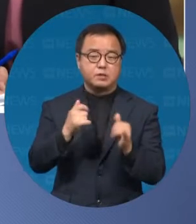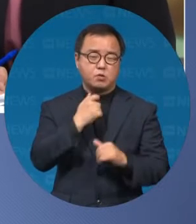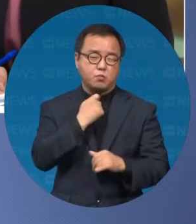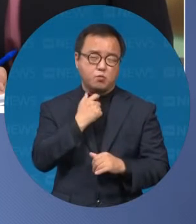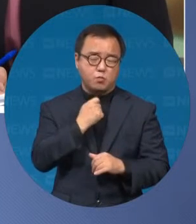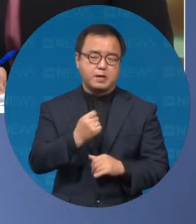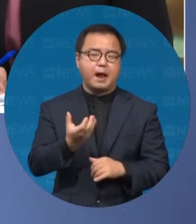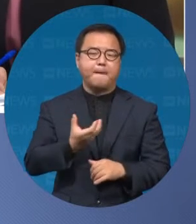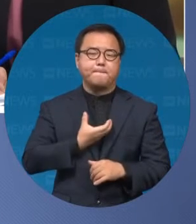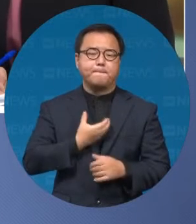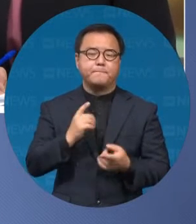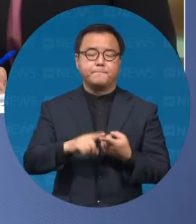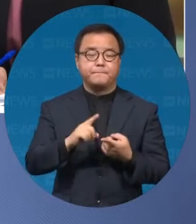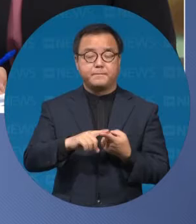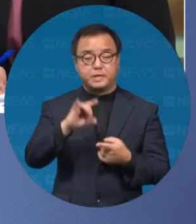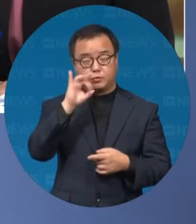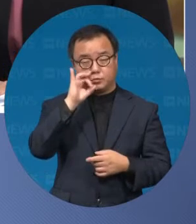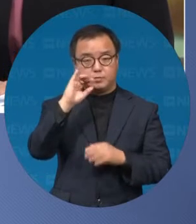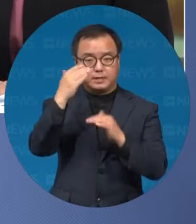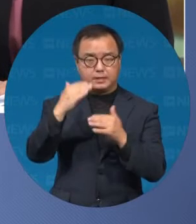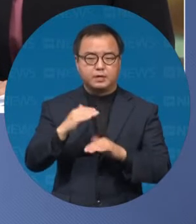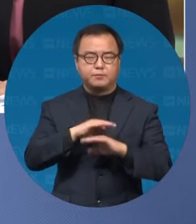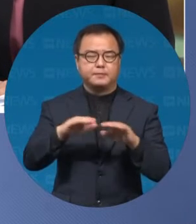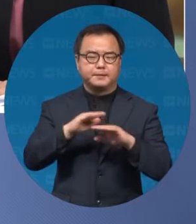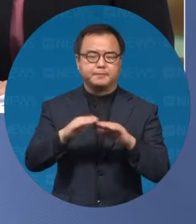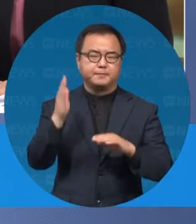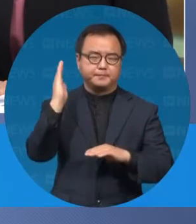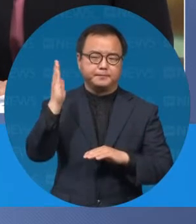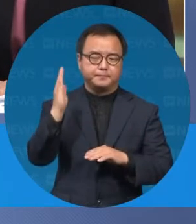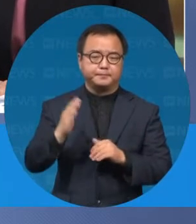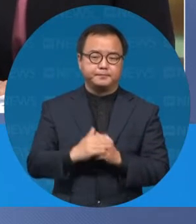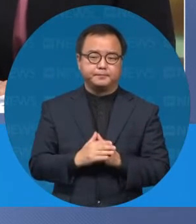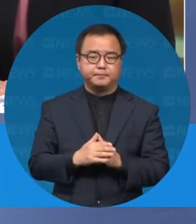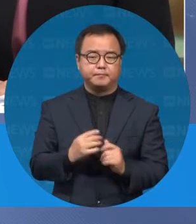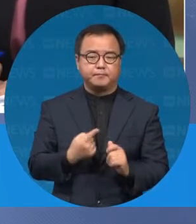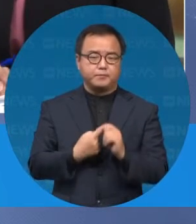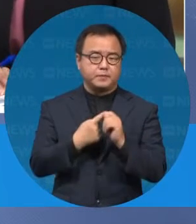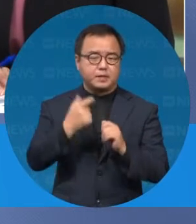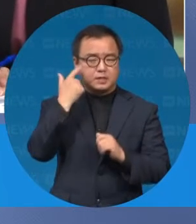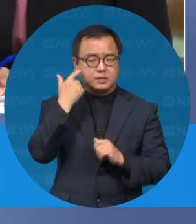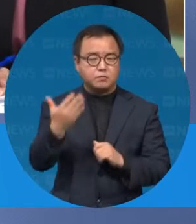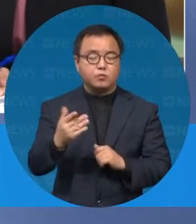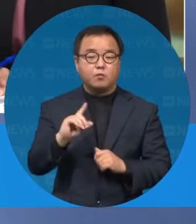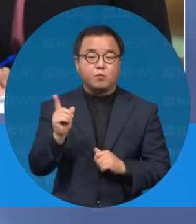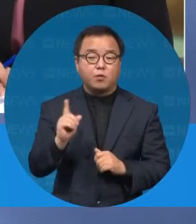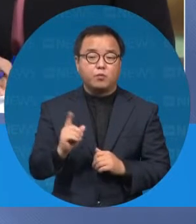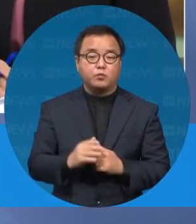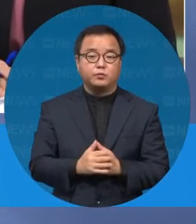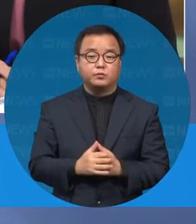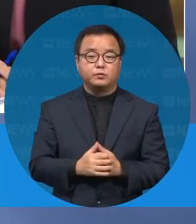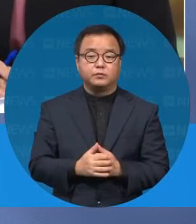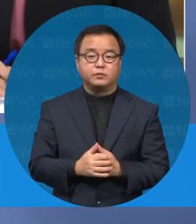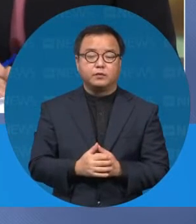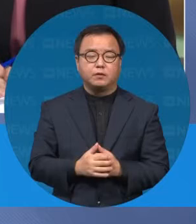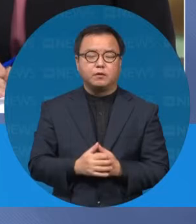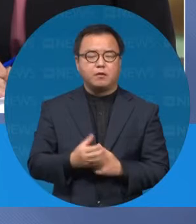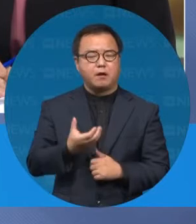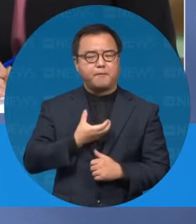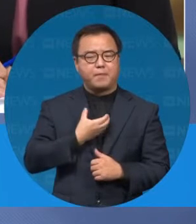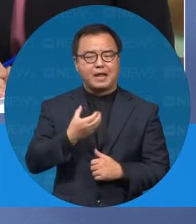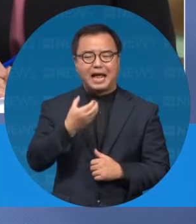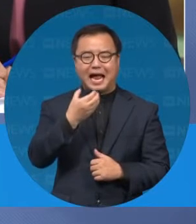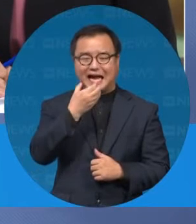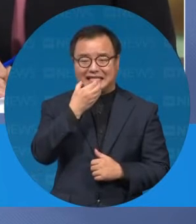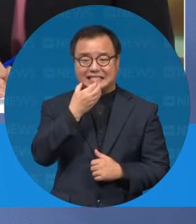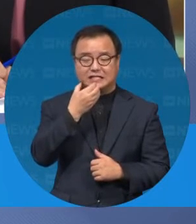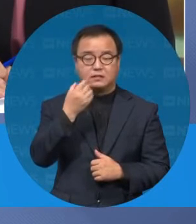국민들이 가장 궁금해하는 내용들을 풀어 냈는데요 가장 많이 들어온 질문 뭐였나 살펴봤더니 왜 메달을 딴